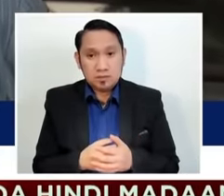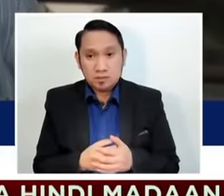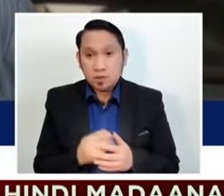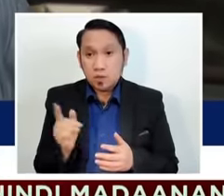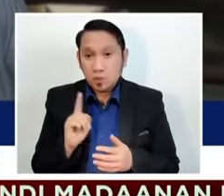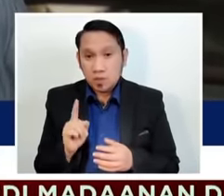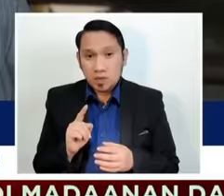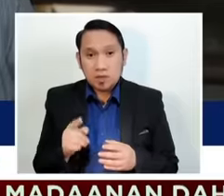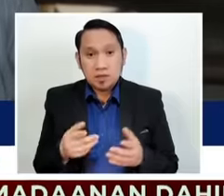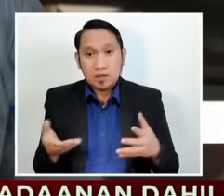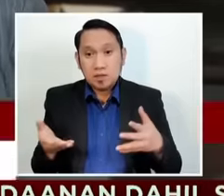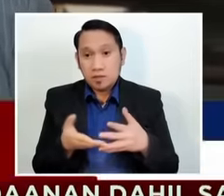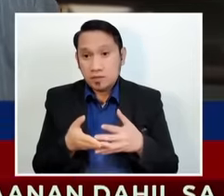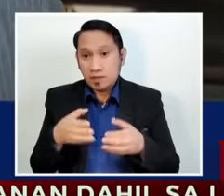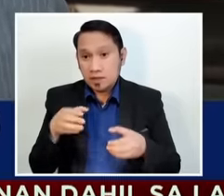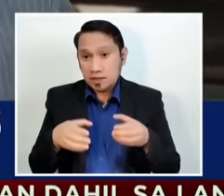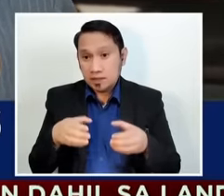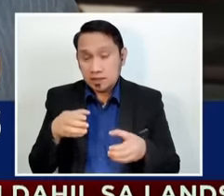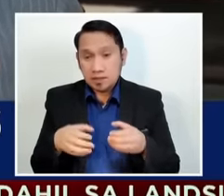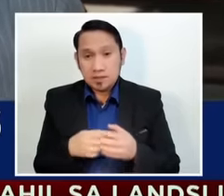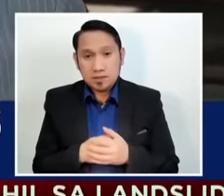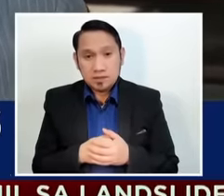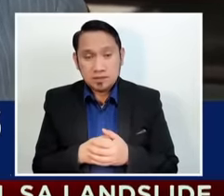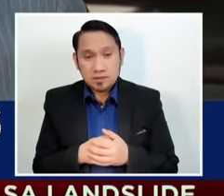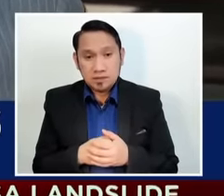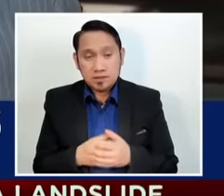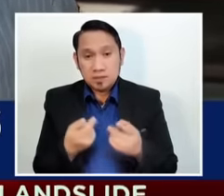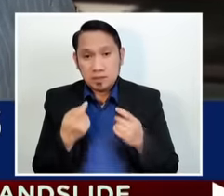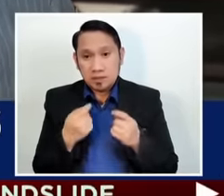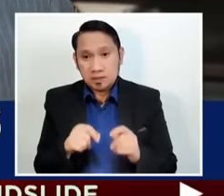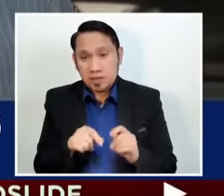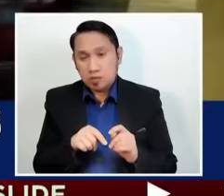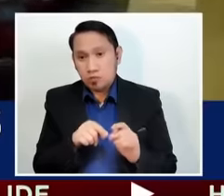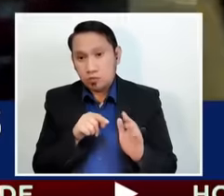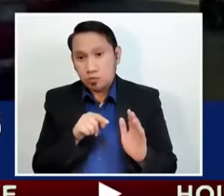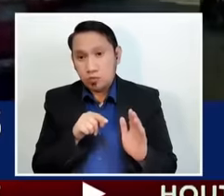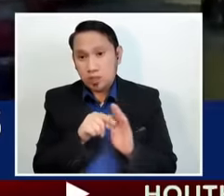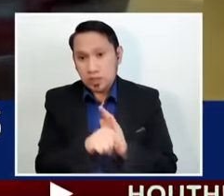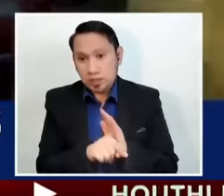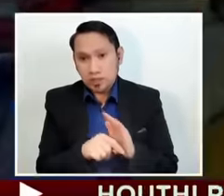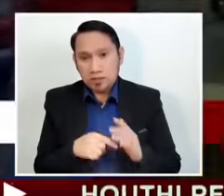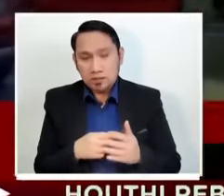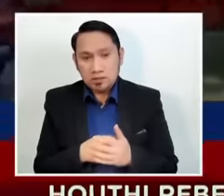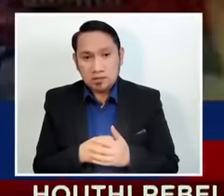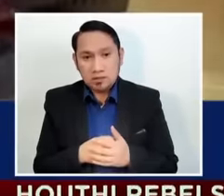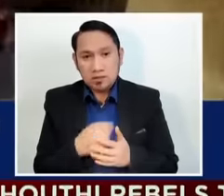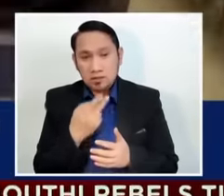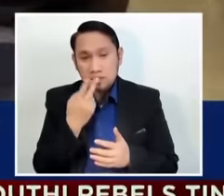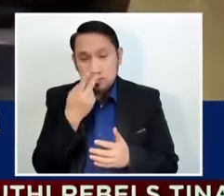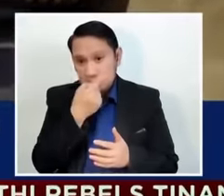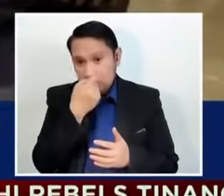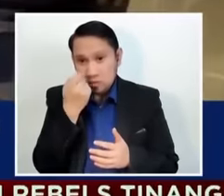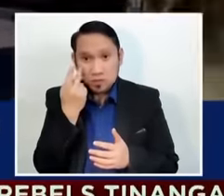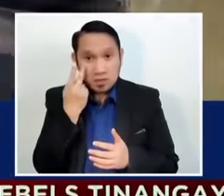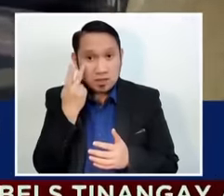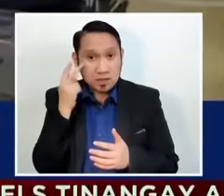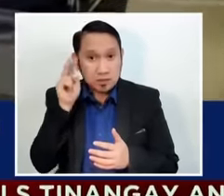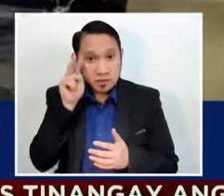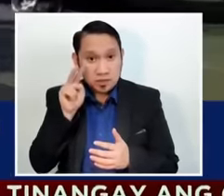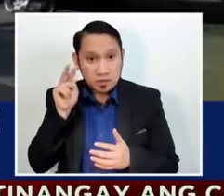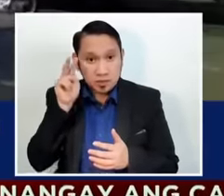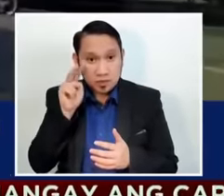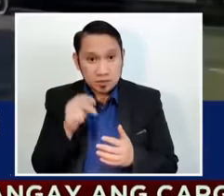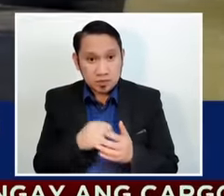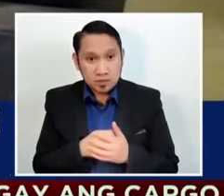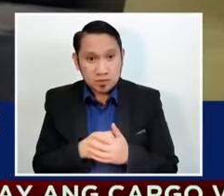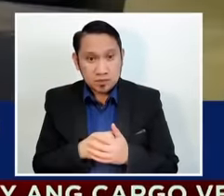kaso, ang isasampan naming kaso ay attempted murder. Kasi kita naman sa video, no, at mismong